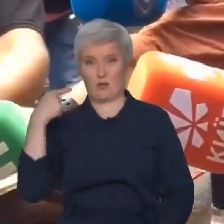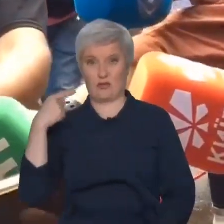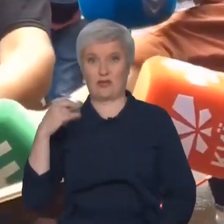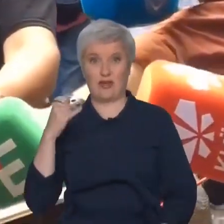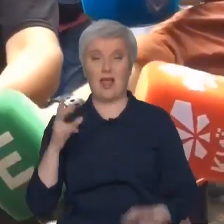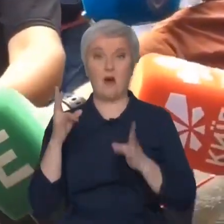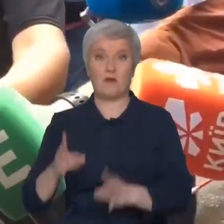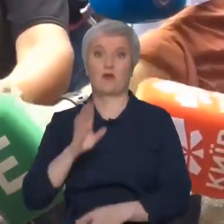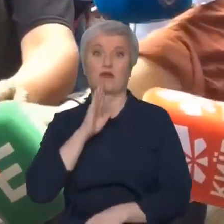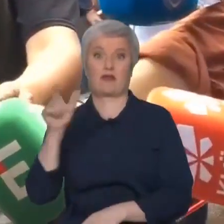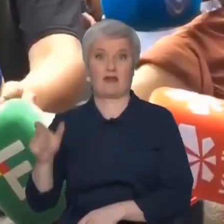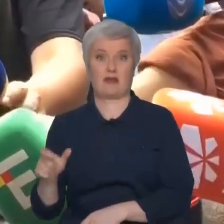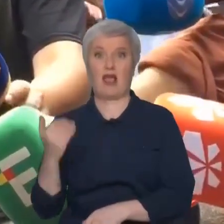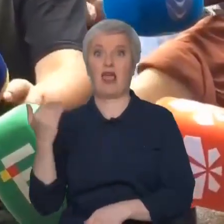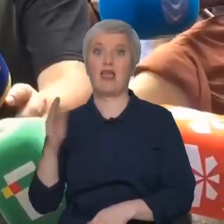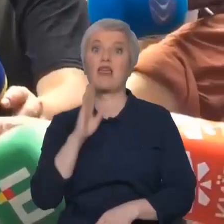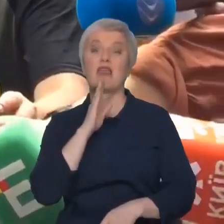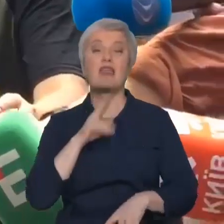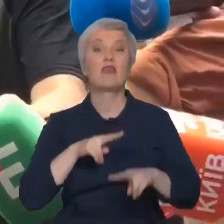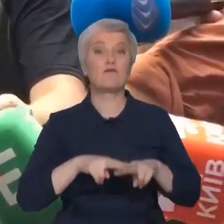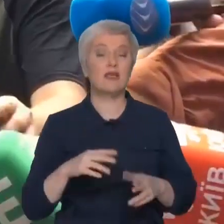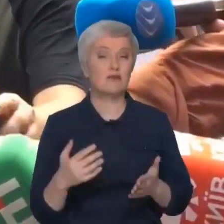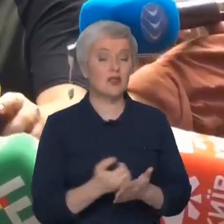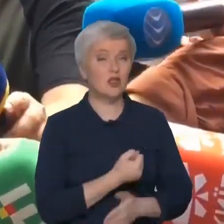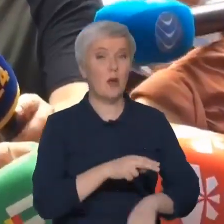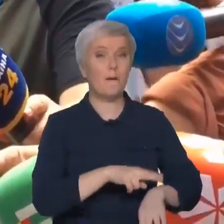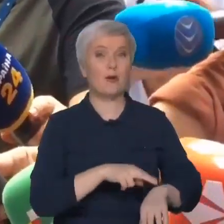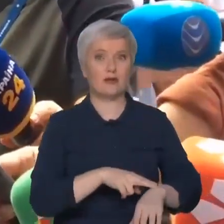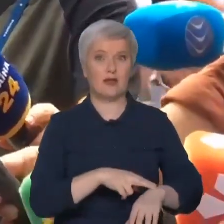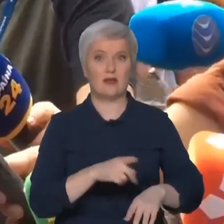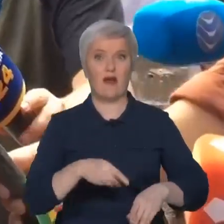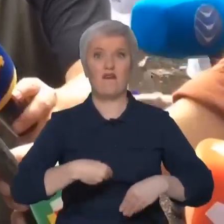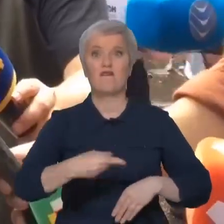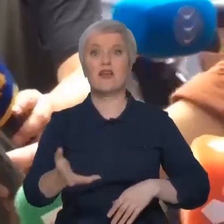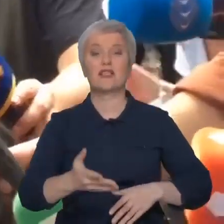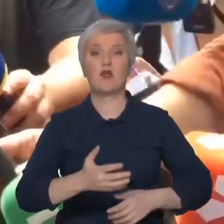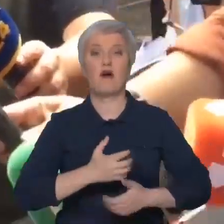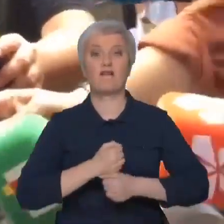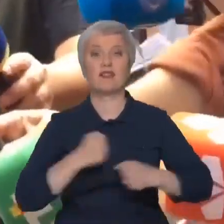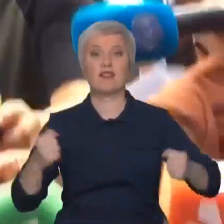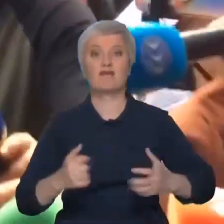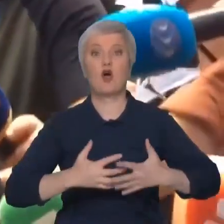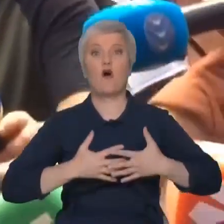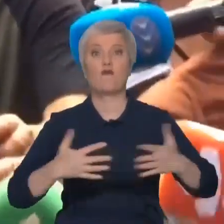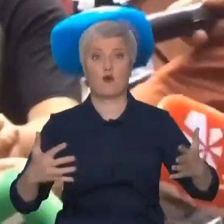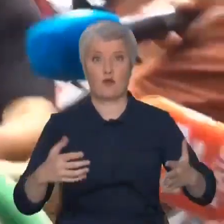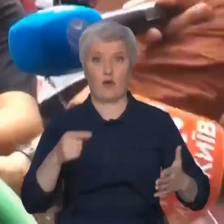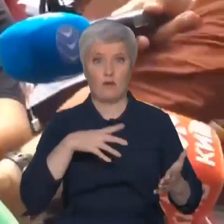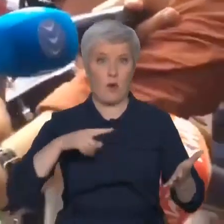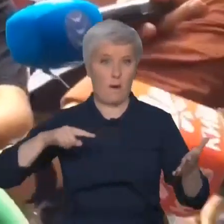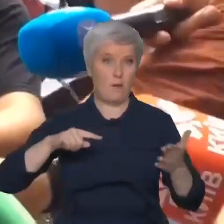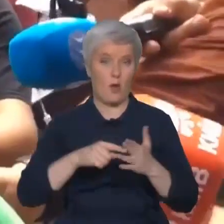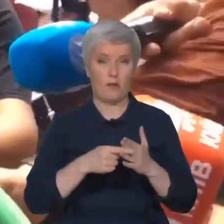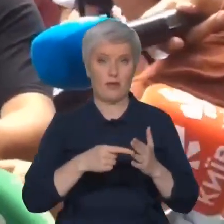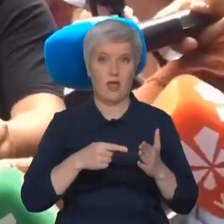її. Її паспорт був знайдений поліцейськими, її винесло зривною волною. І він був